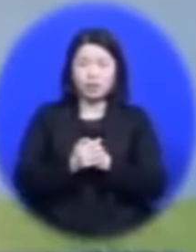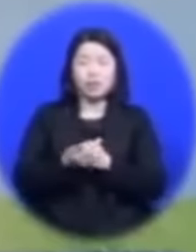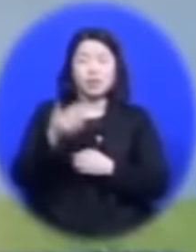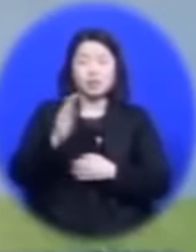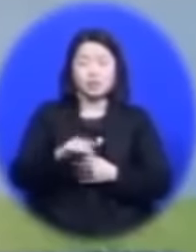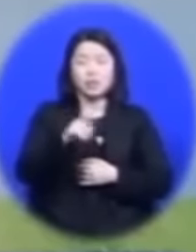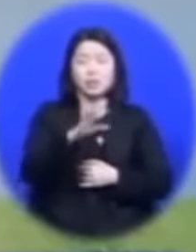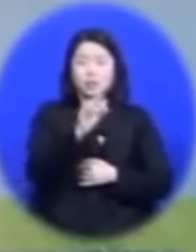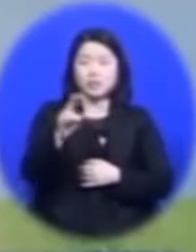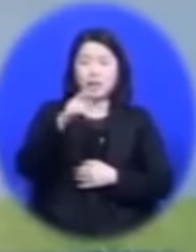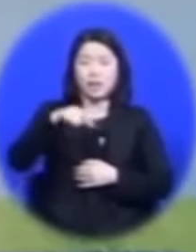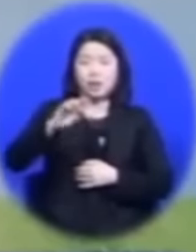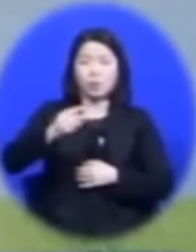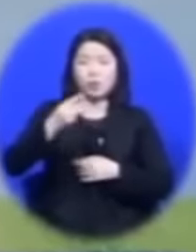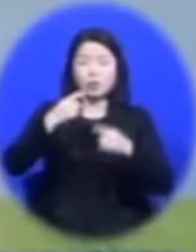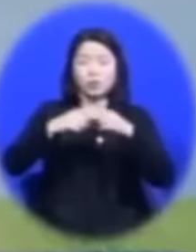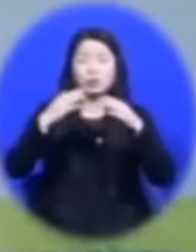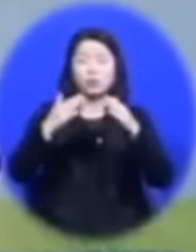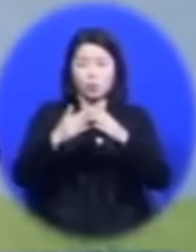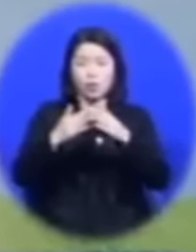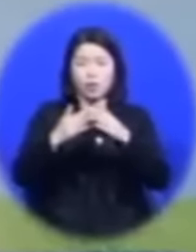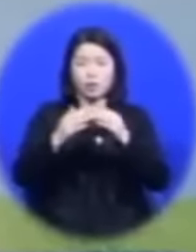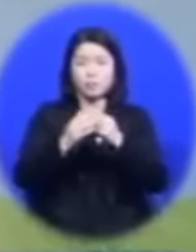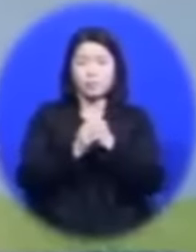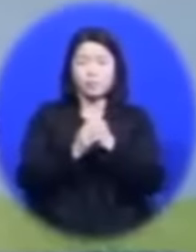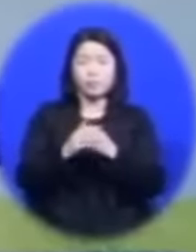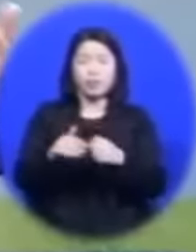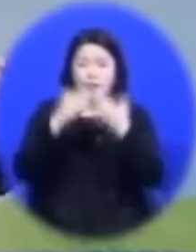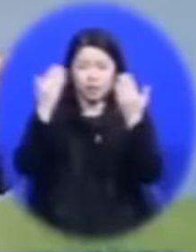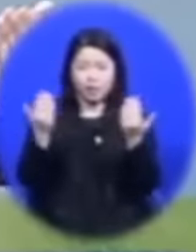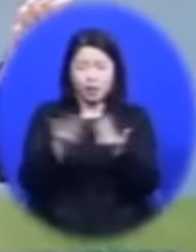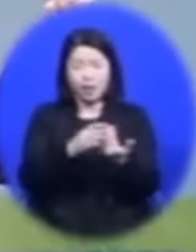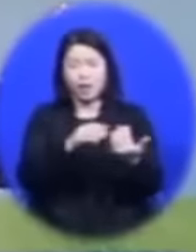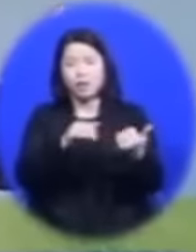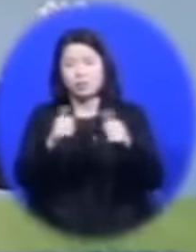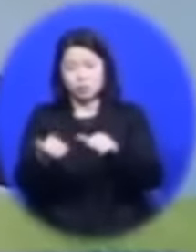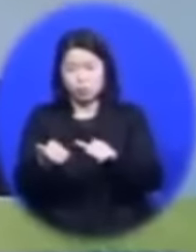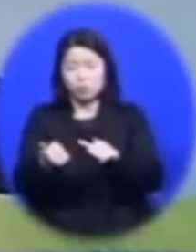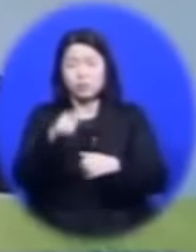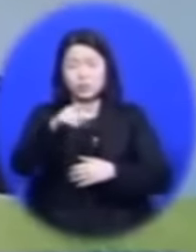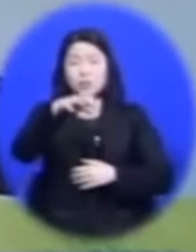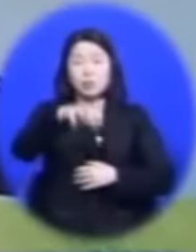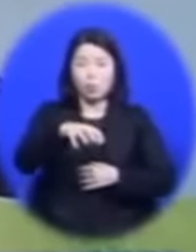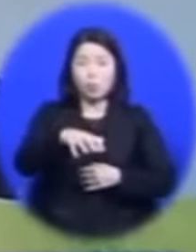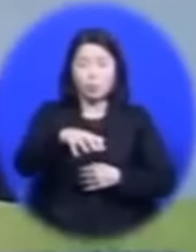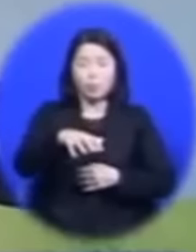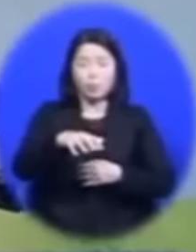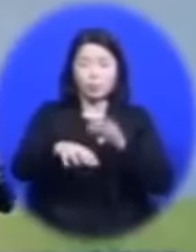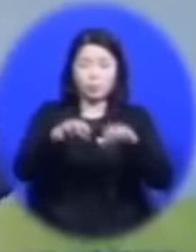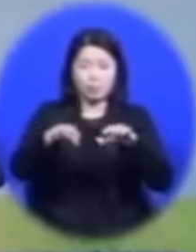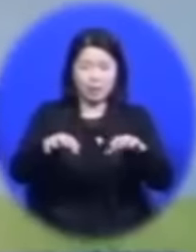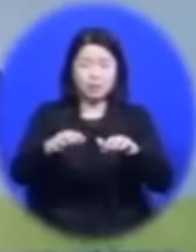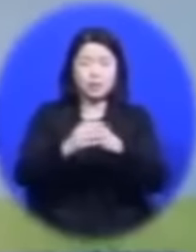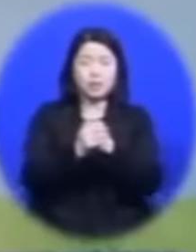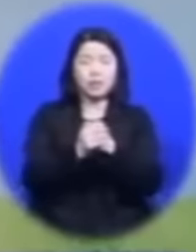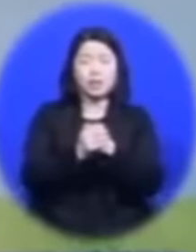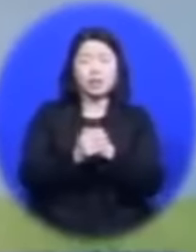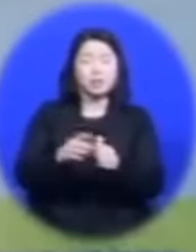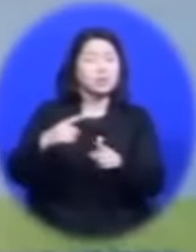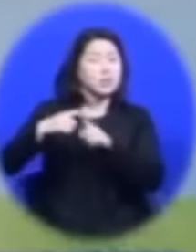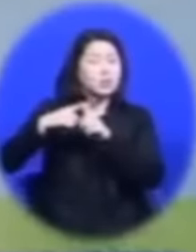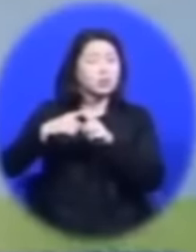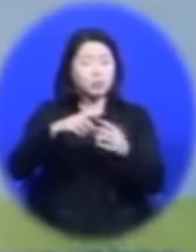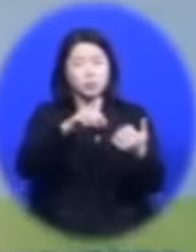그런데 그 야월교회에 그 다 순교당한 그 마을에 그 순교하는